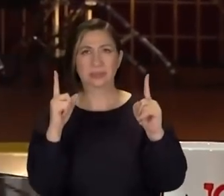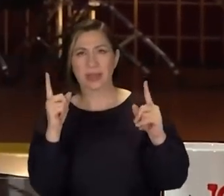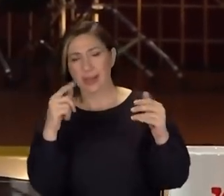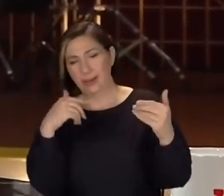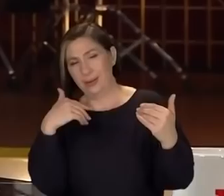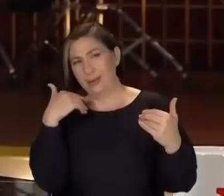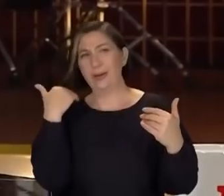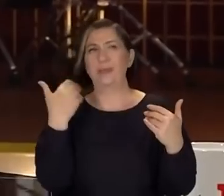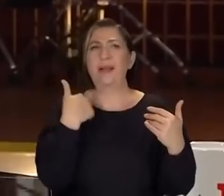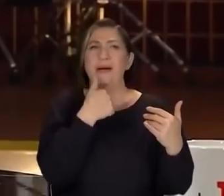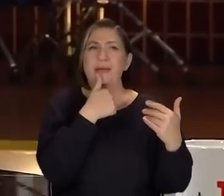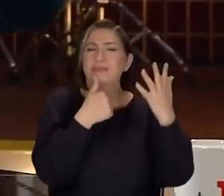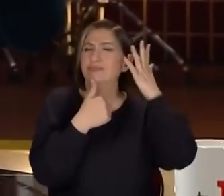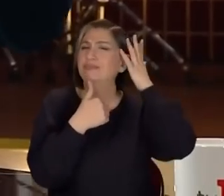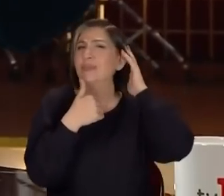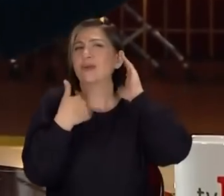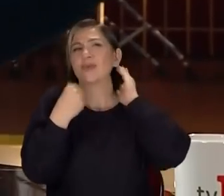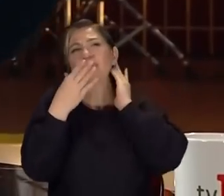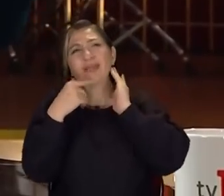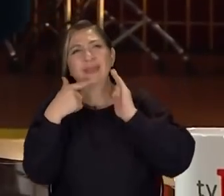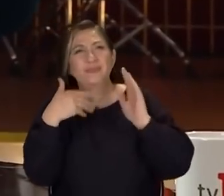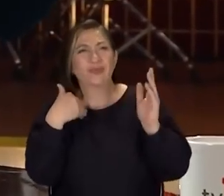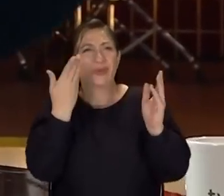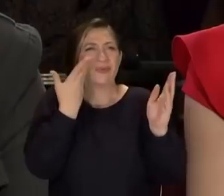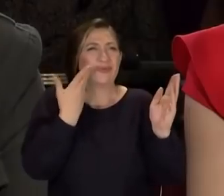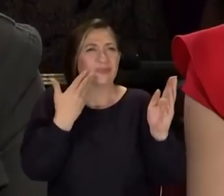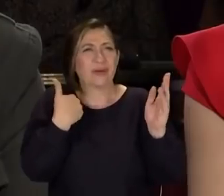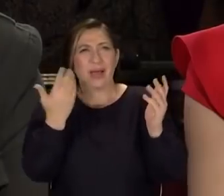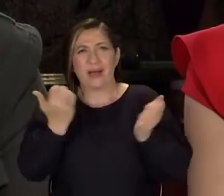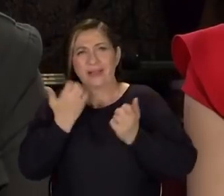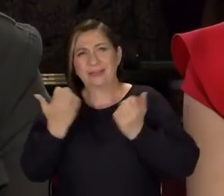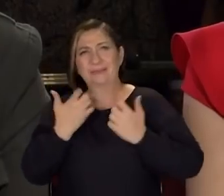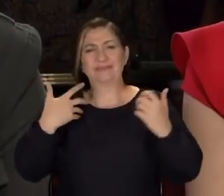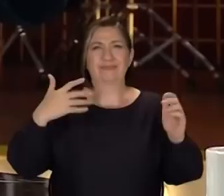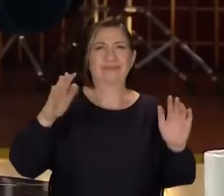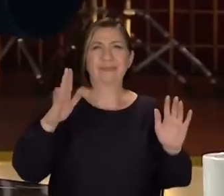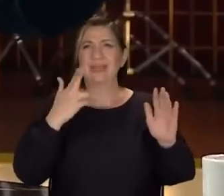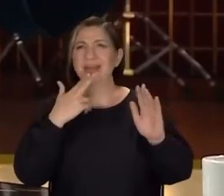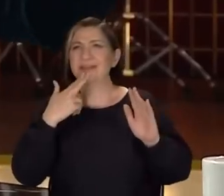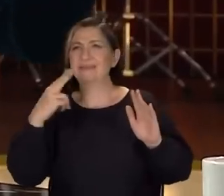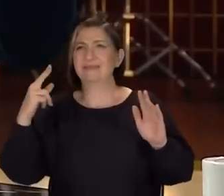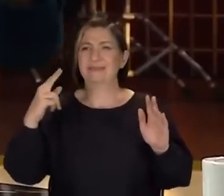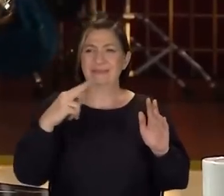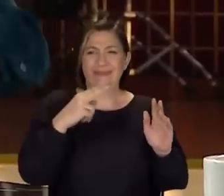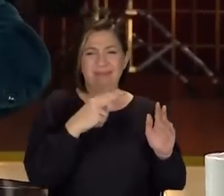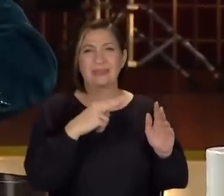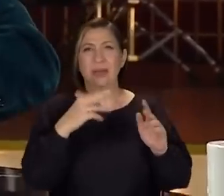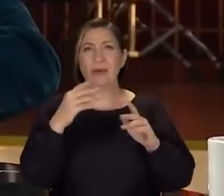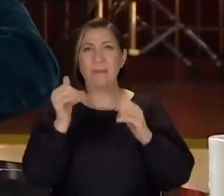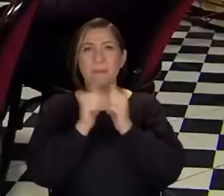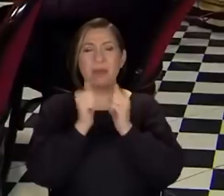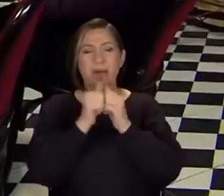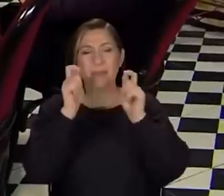yaklaşırsa Ben erkeğim falan ne tatlıyım Ne hoşum ne biçim şekilli falan kadın geliyor ne hoşuna Recep